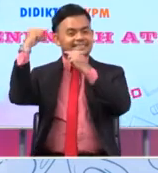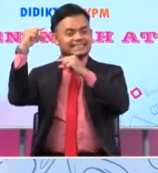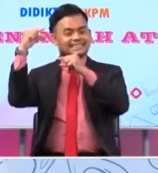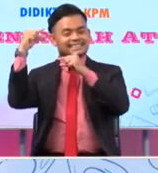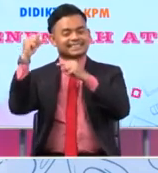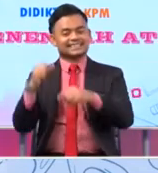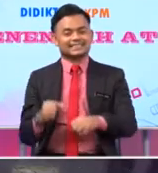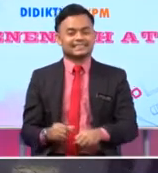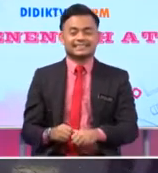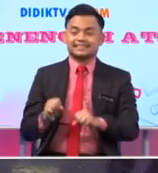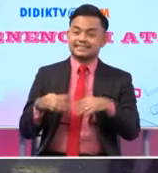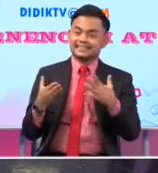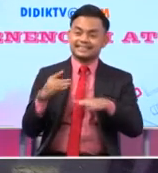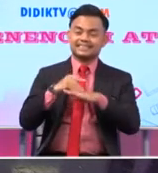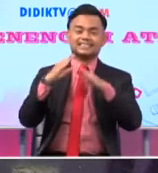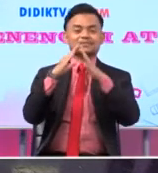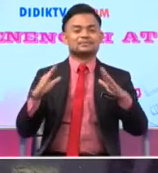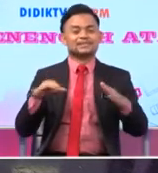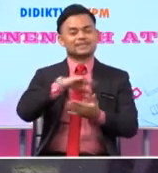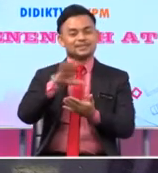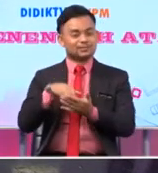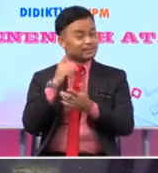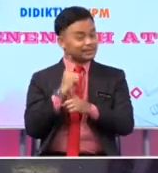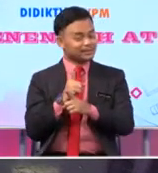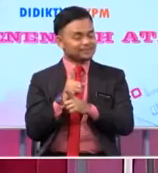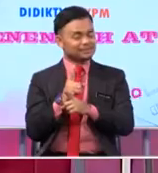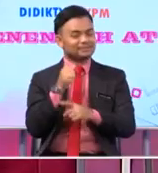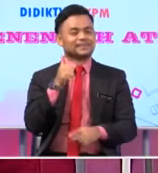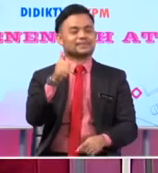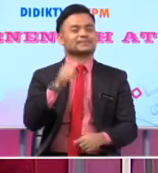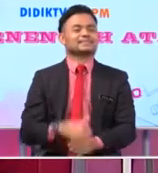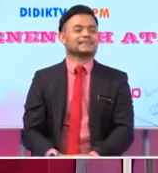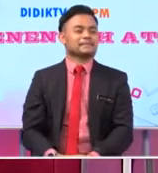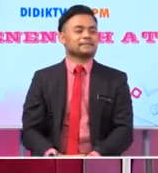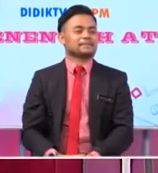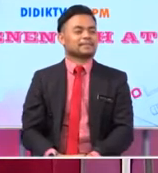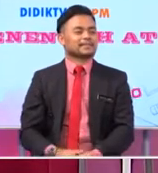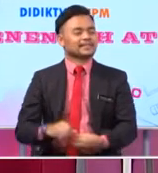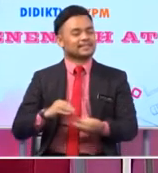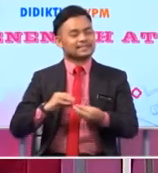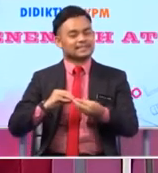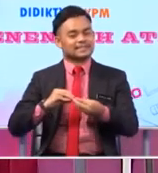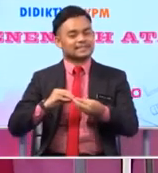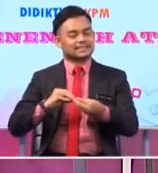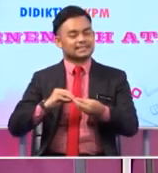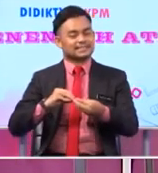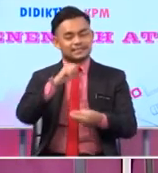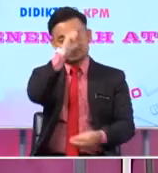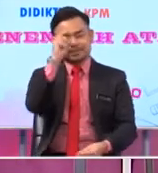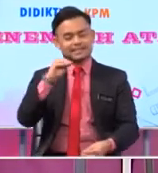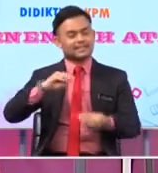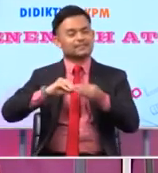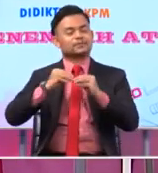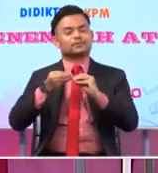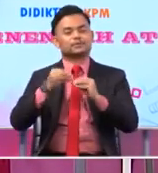rumah bagaimana Dapat jawaban betul atau salah Ken Oke seterusnya soalan Yang kedua kita